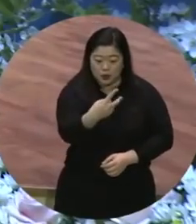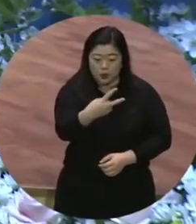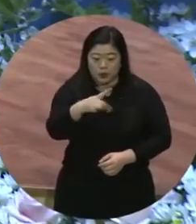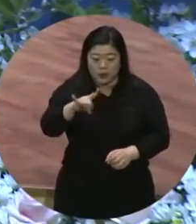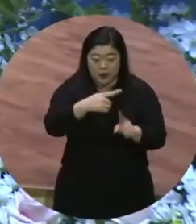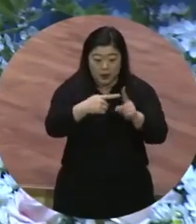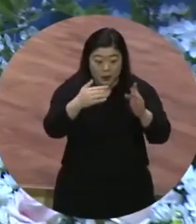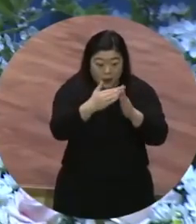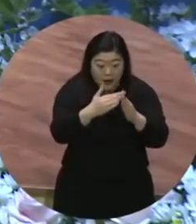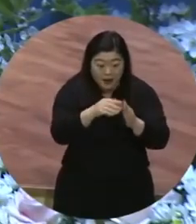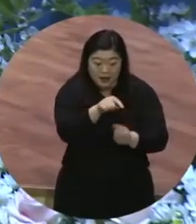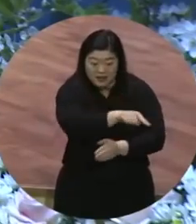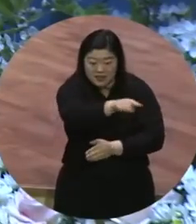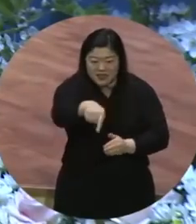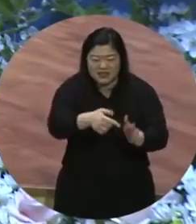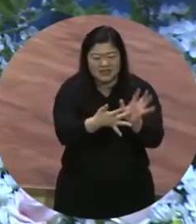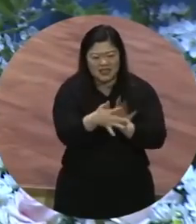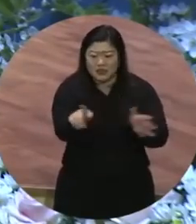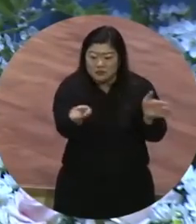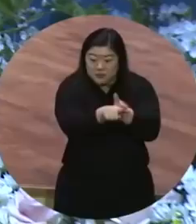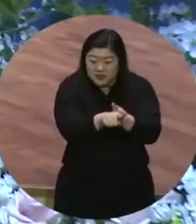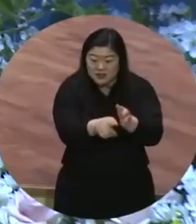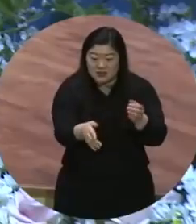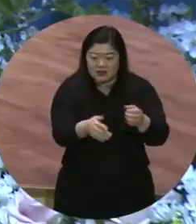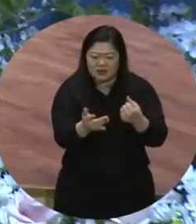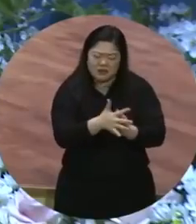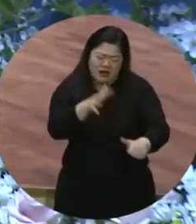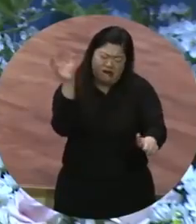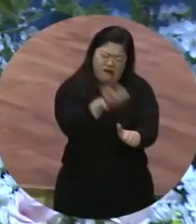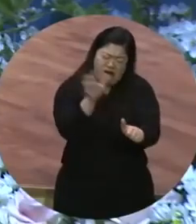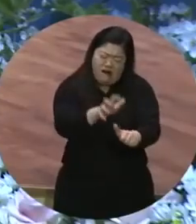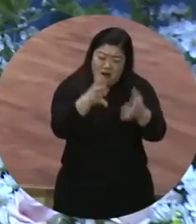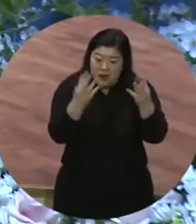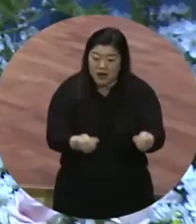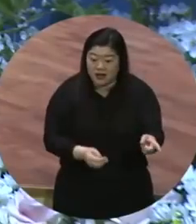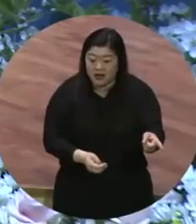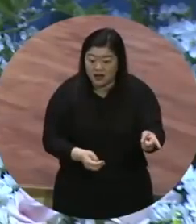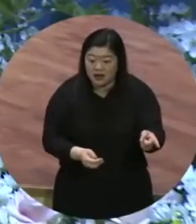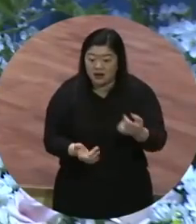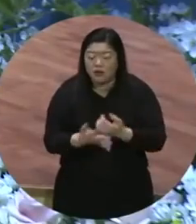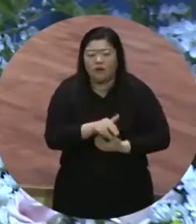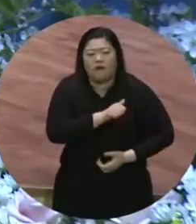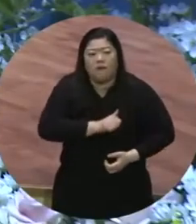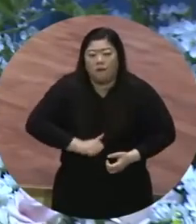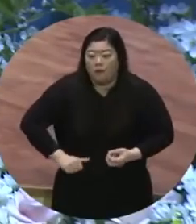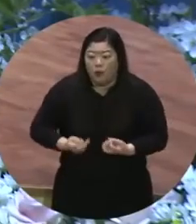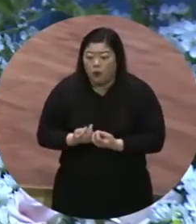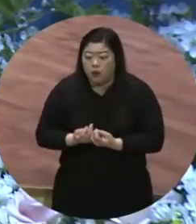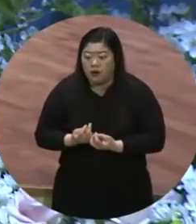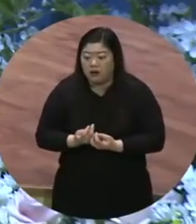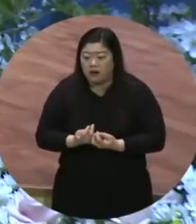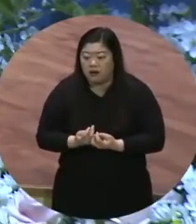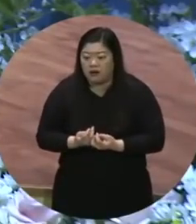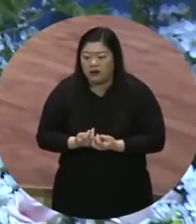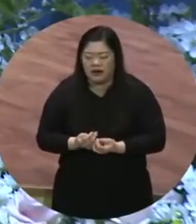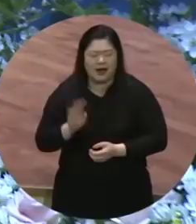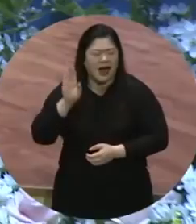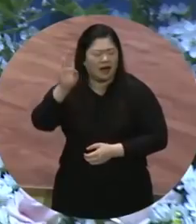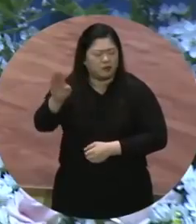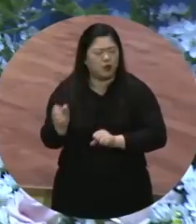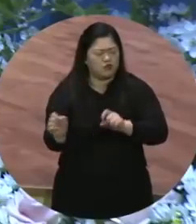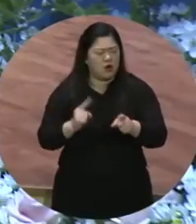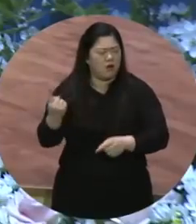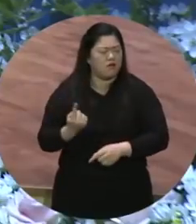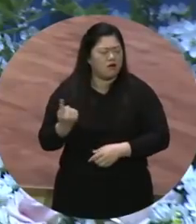많아가지고 이 부활 신앙이 없으면 견딜 수가 없어요. 하나밖에 없는 생명인데 부활이 없다고 하면 미쳤다고